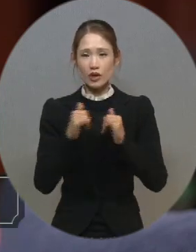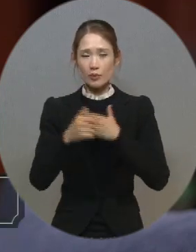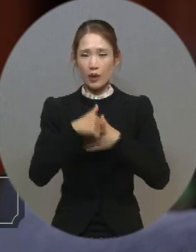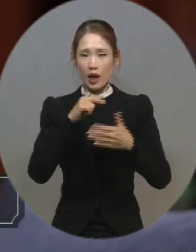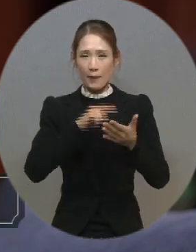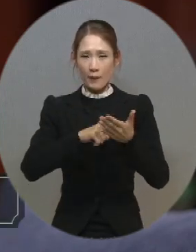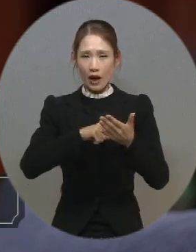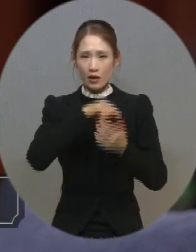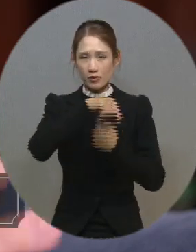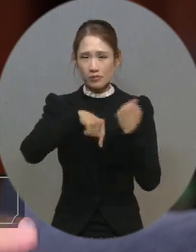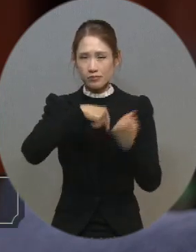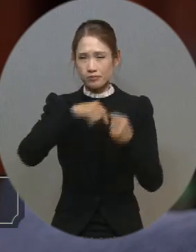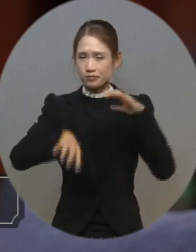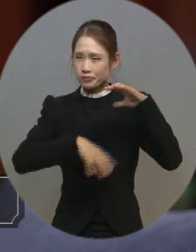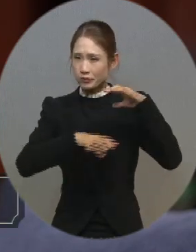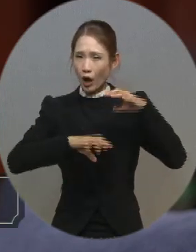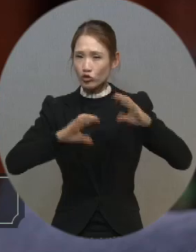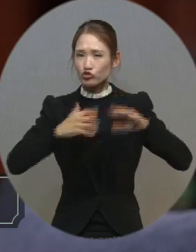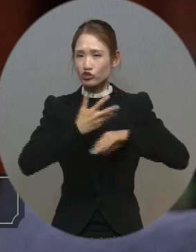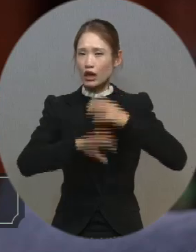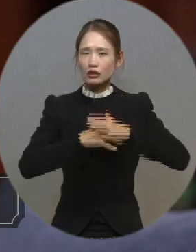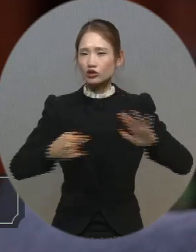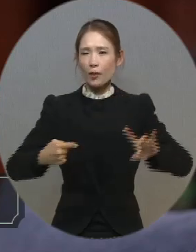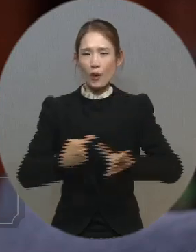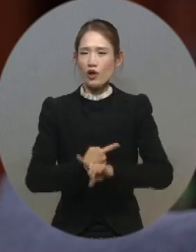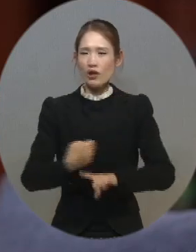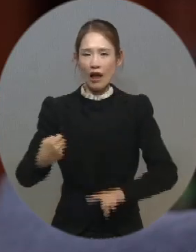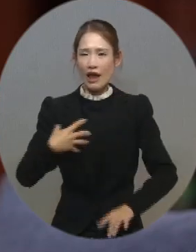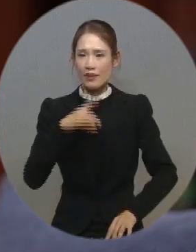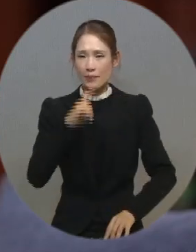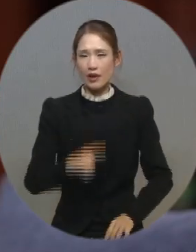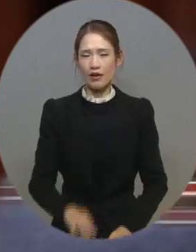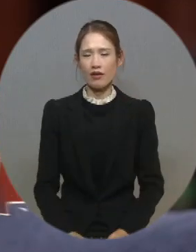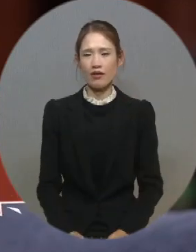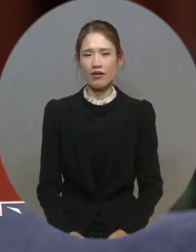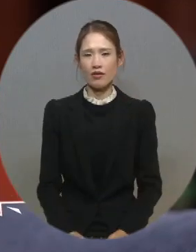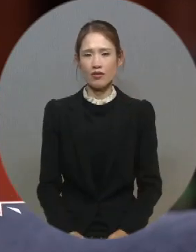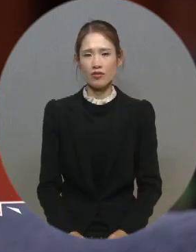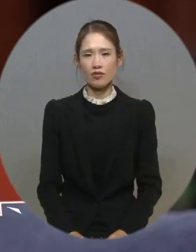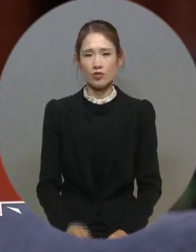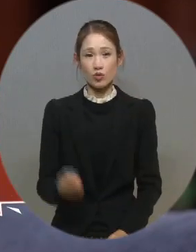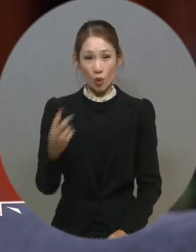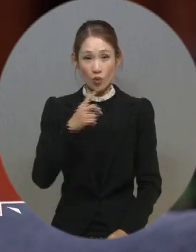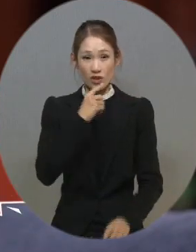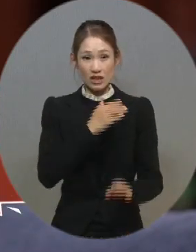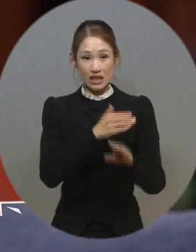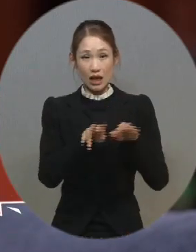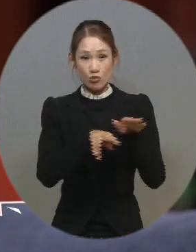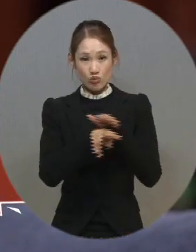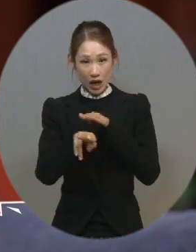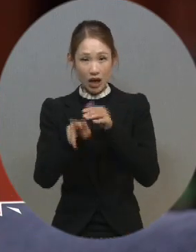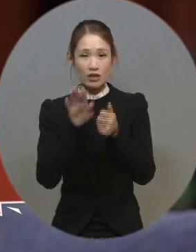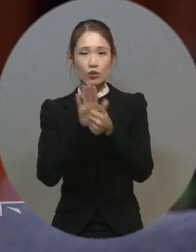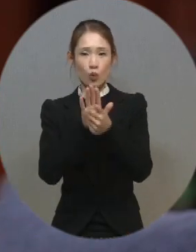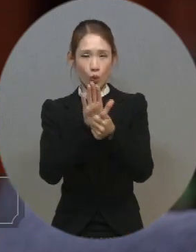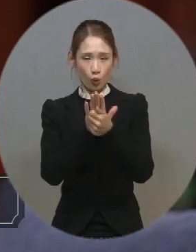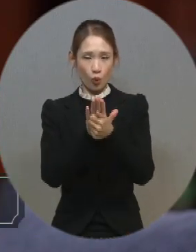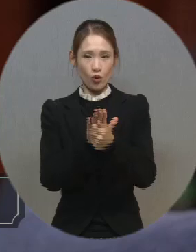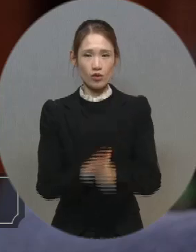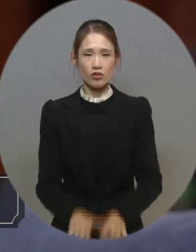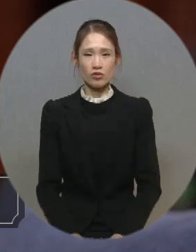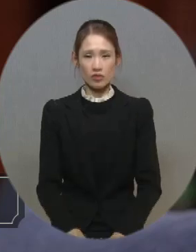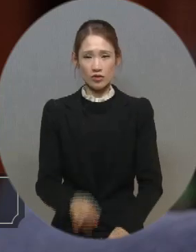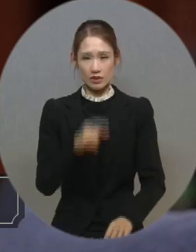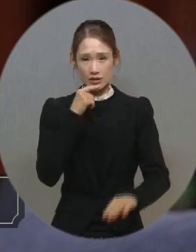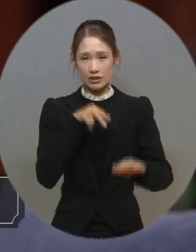마음을 회유시켜 갖고 국가를 전복시키려고 했다. 그리고 탈북 반동들을 도운 죄. 이제 탈북자들